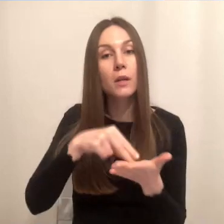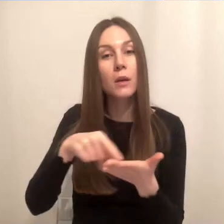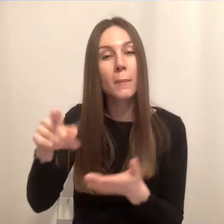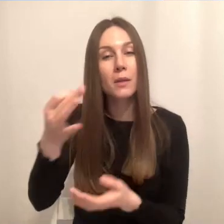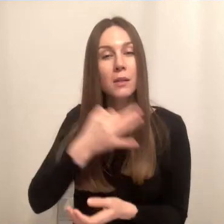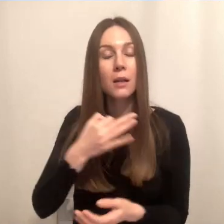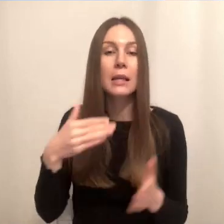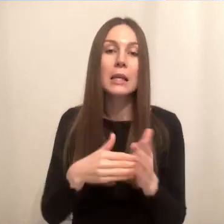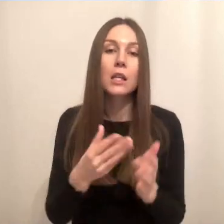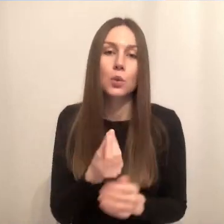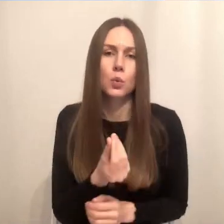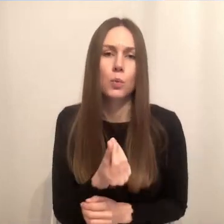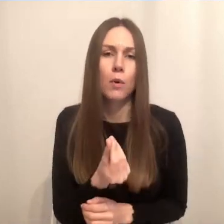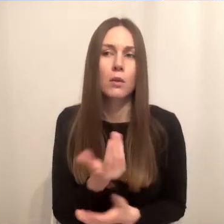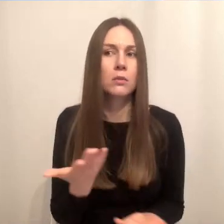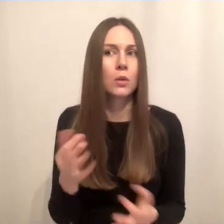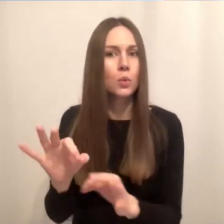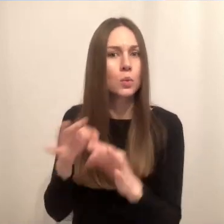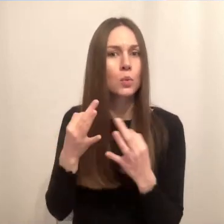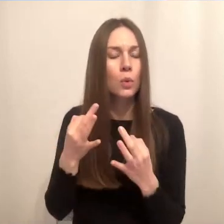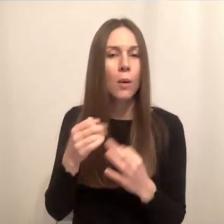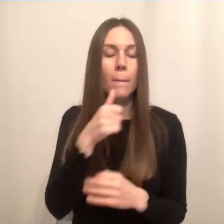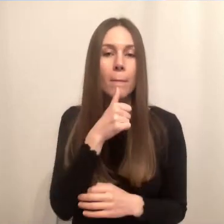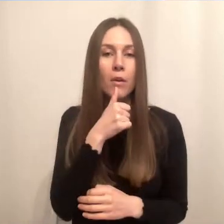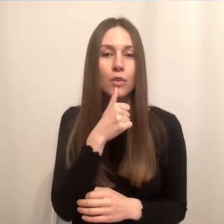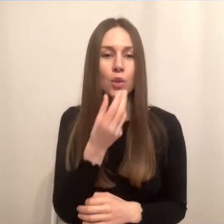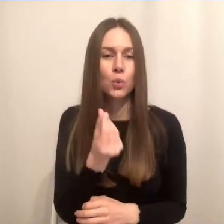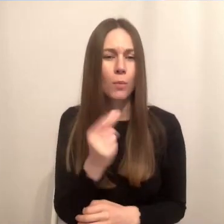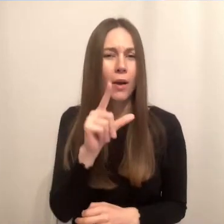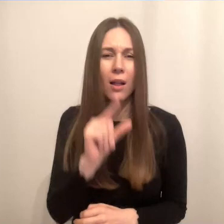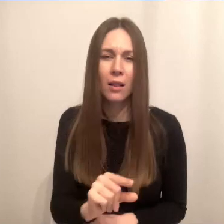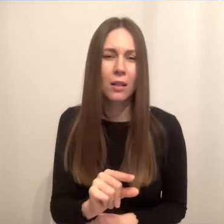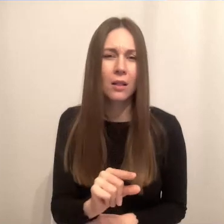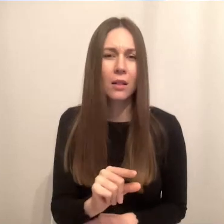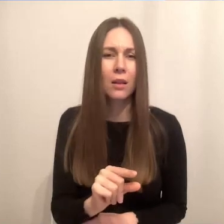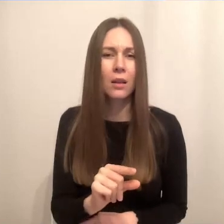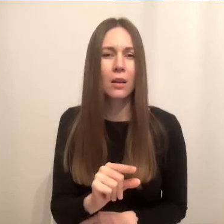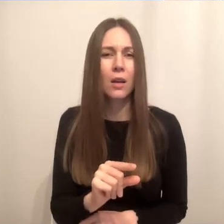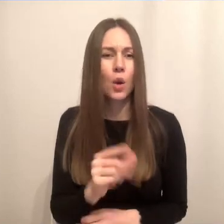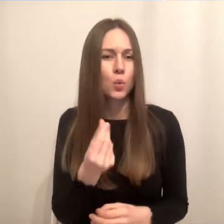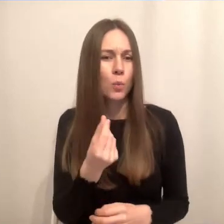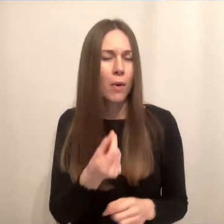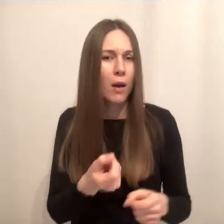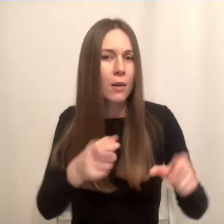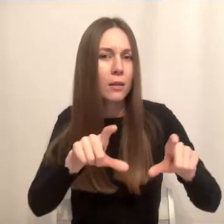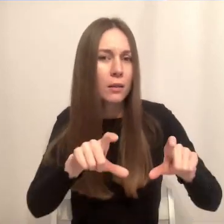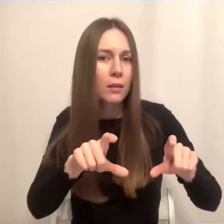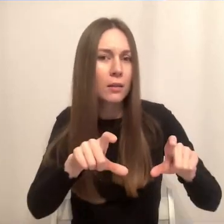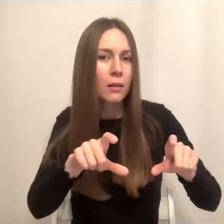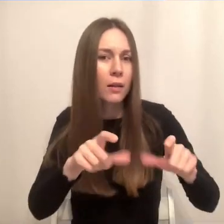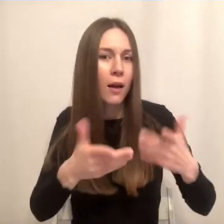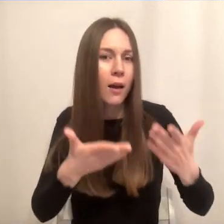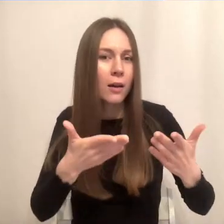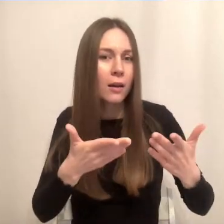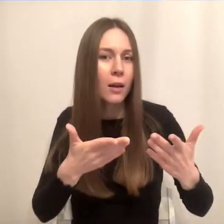tikros sumos, tai negi jūs siūlote, jeigu tai yra pakankamai maža suma, ar didinti tą sumą, ar pirkti